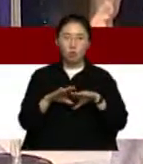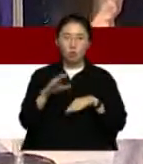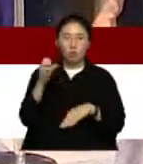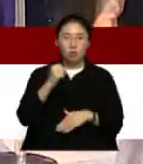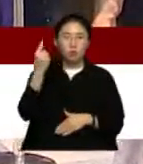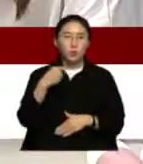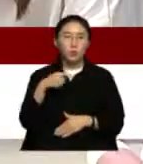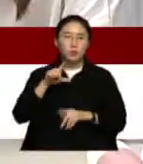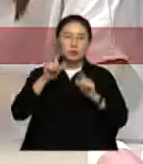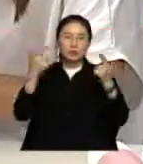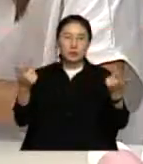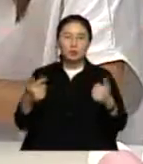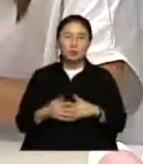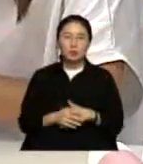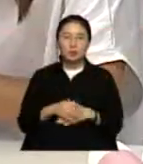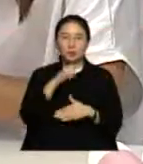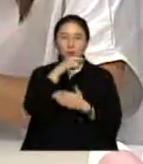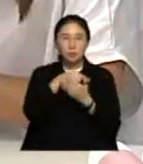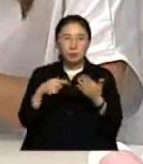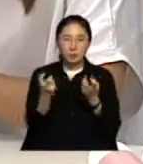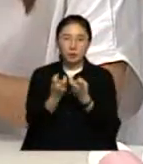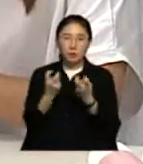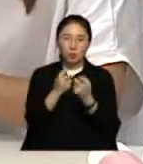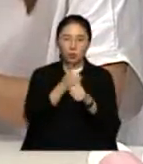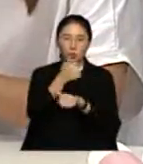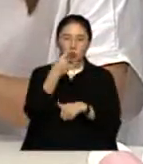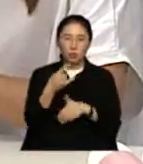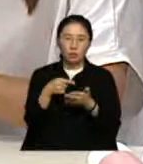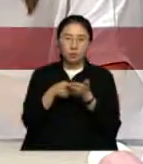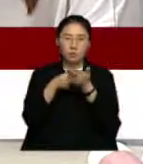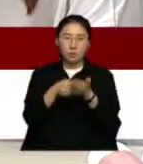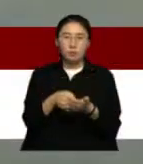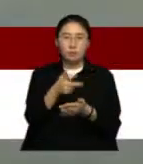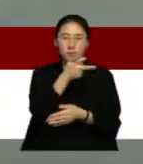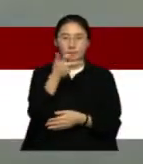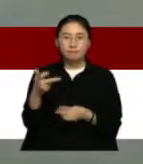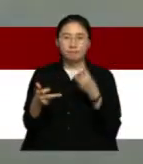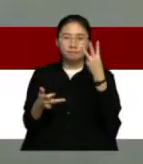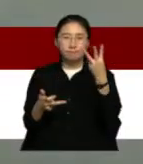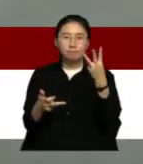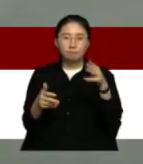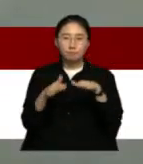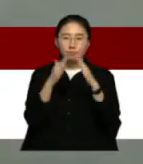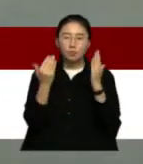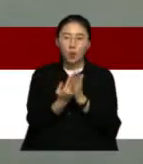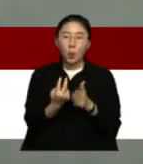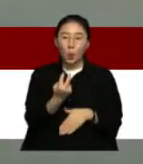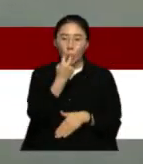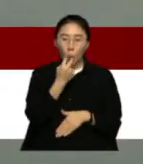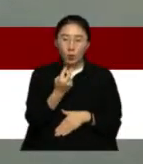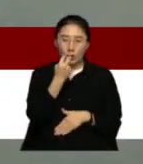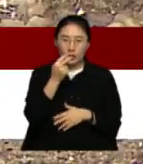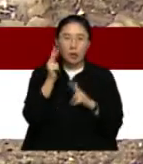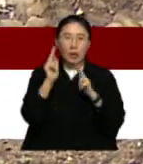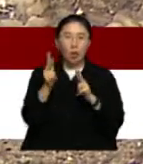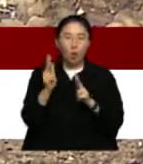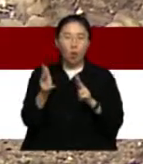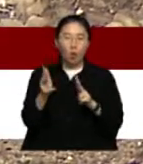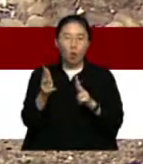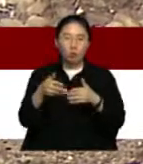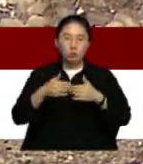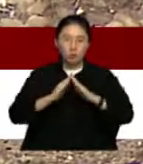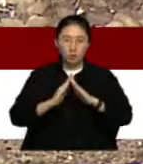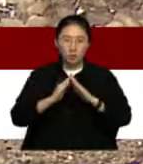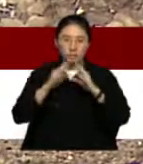오지 않았습니다. 피해 대책위의 요구사항은 크게 세 가지. 전압급 공기청정기와 에어컨 설치,